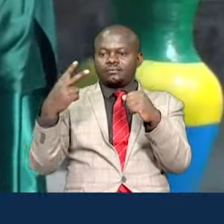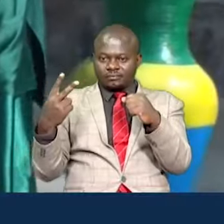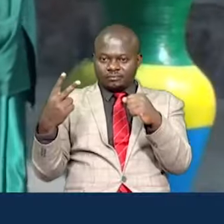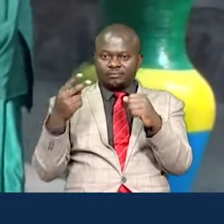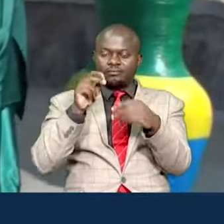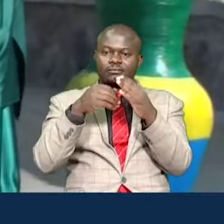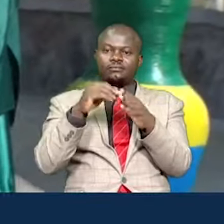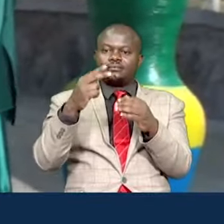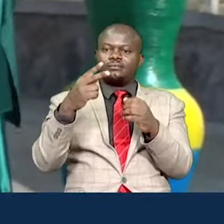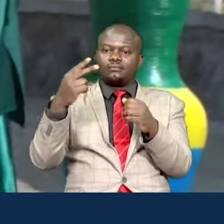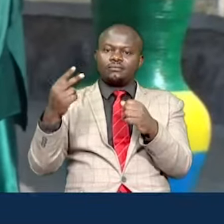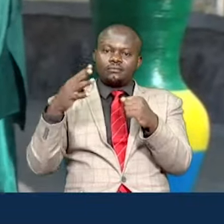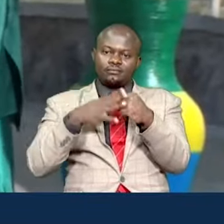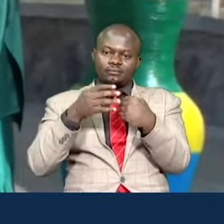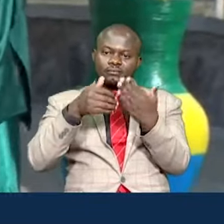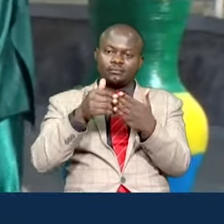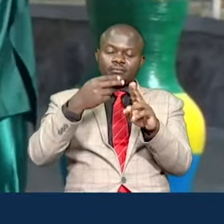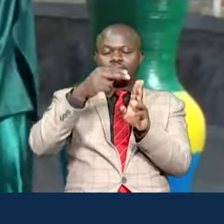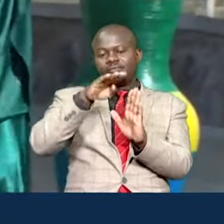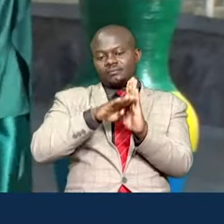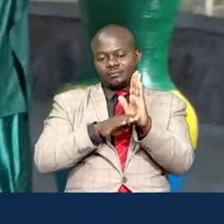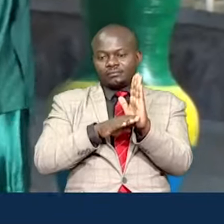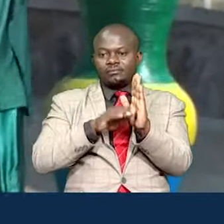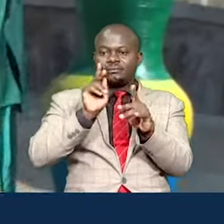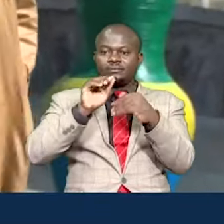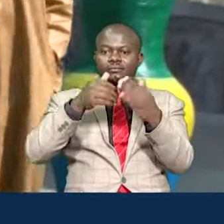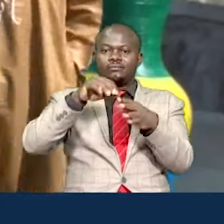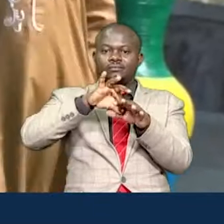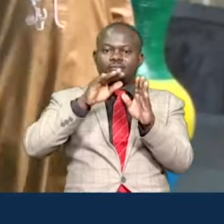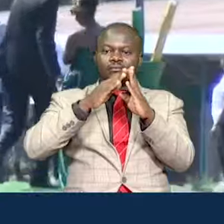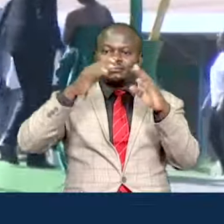n'abantu 229 ari bo bari kuri lisite nakuko y'abaturage bazatora mu mujyi wa